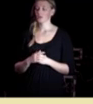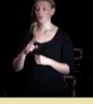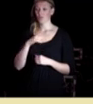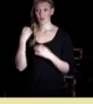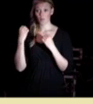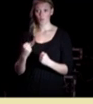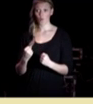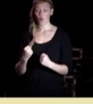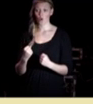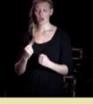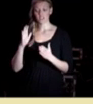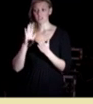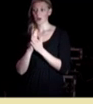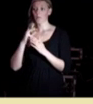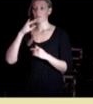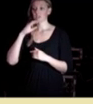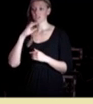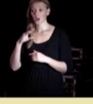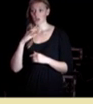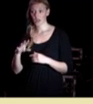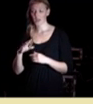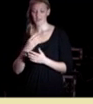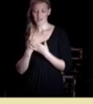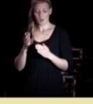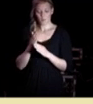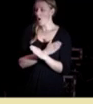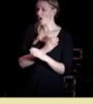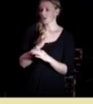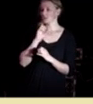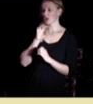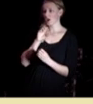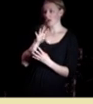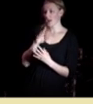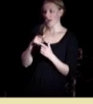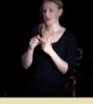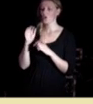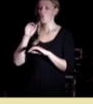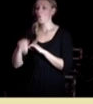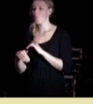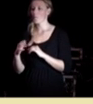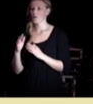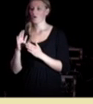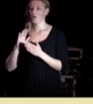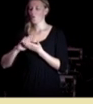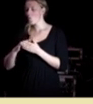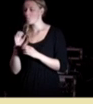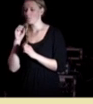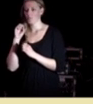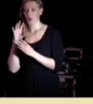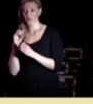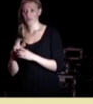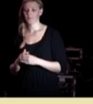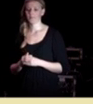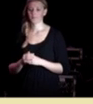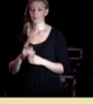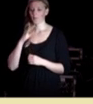må faktisk samsnakke, og ikke hverken baksnakke eller omsnakke. Så er det